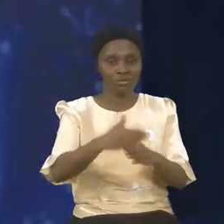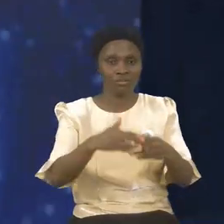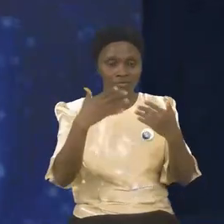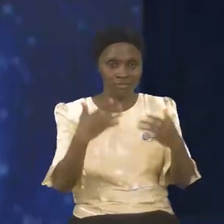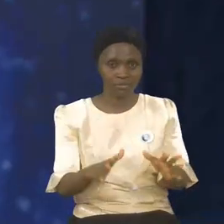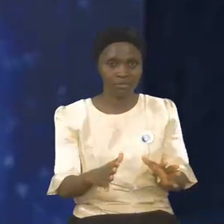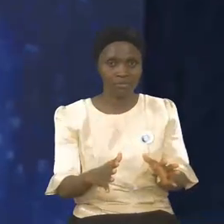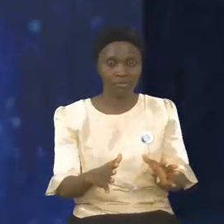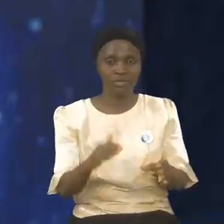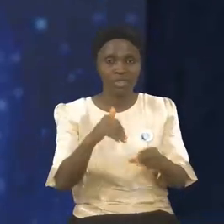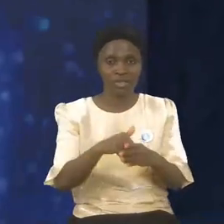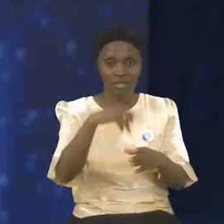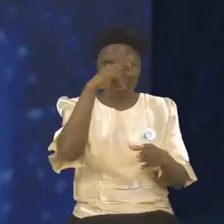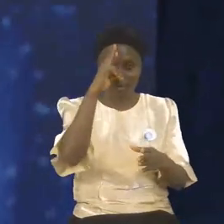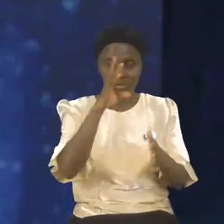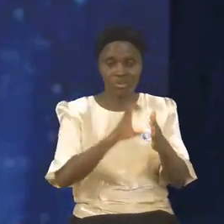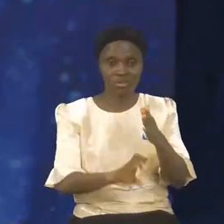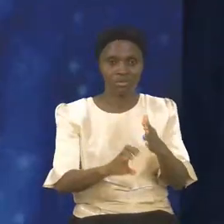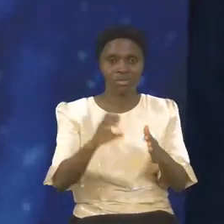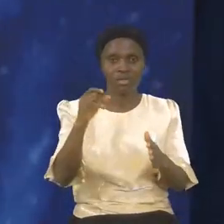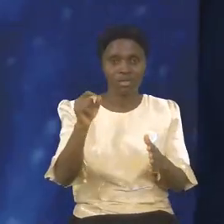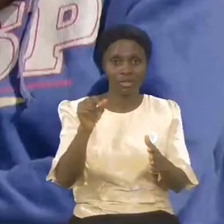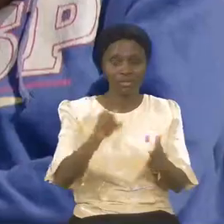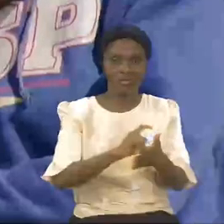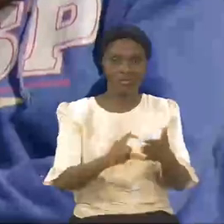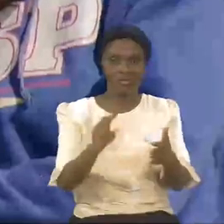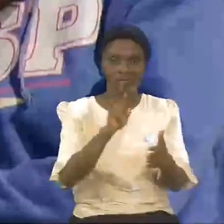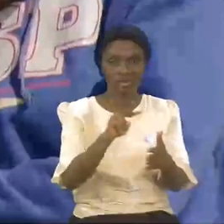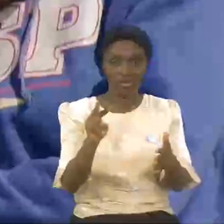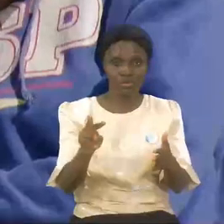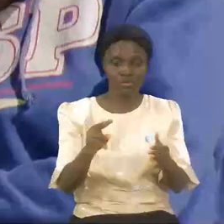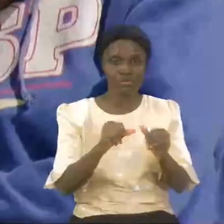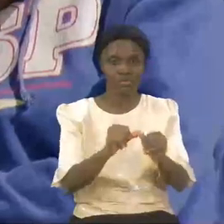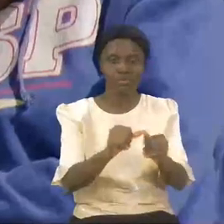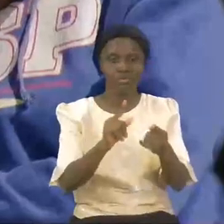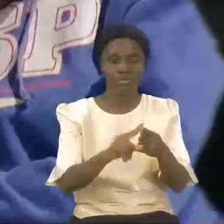et c'est du ou romain 11 romain 11 22